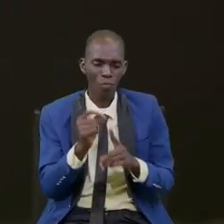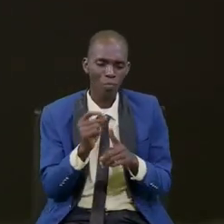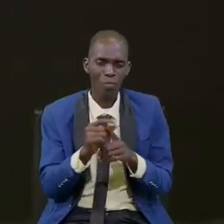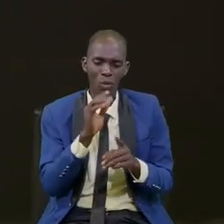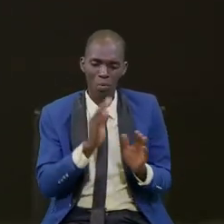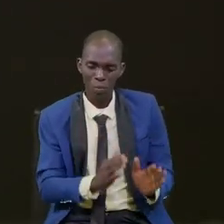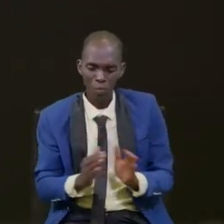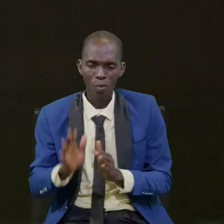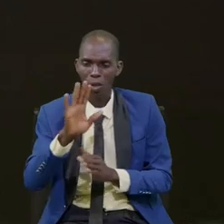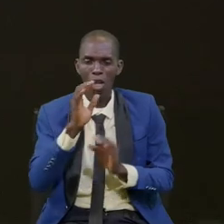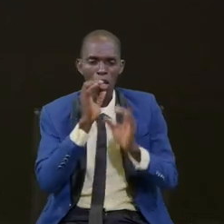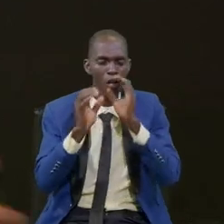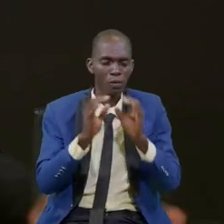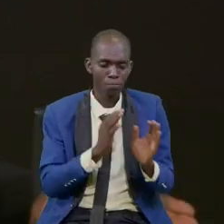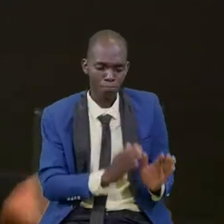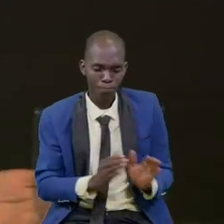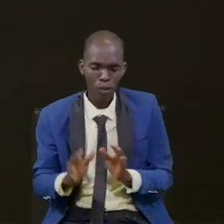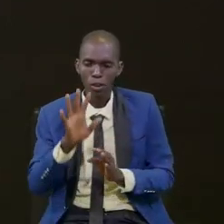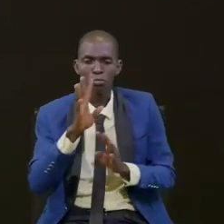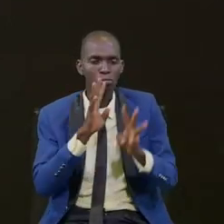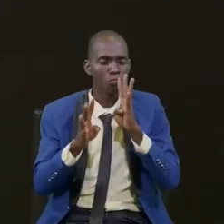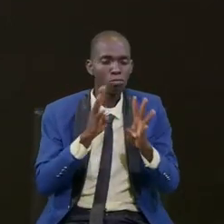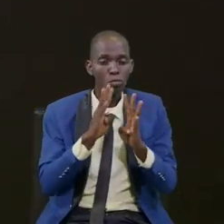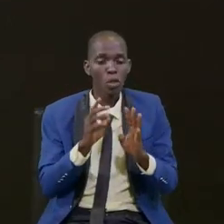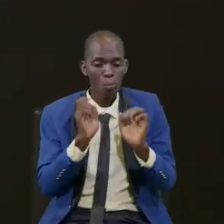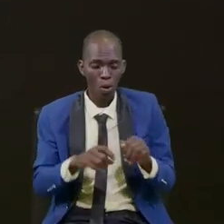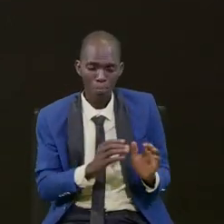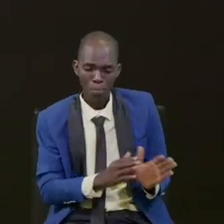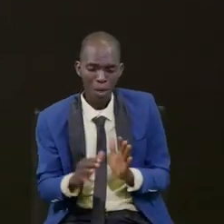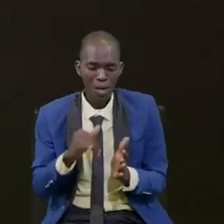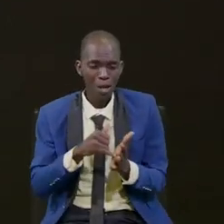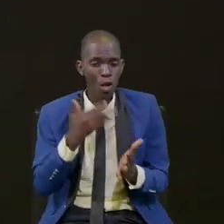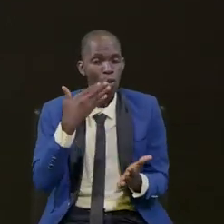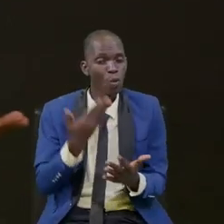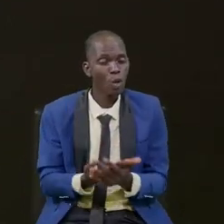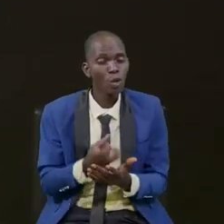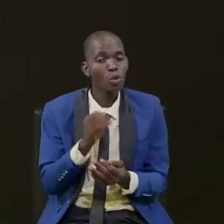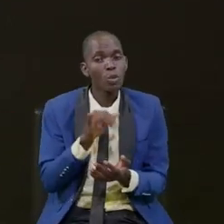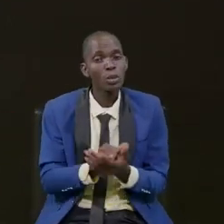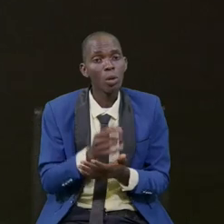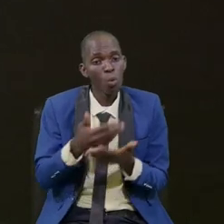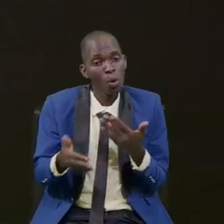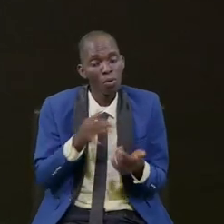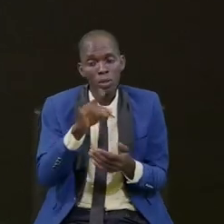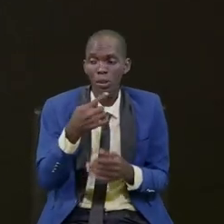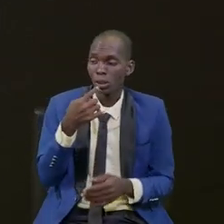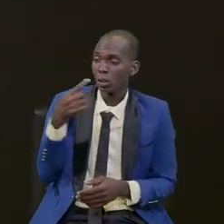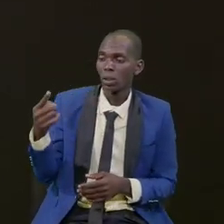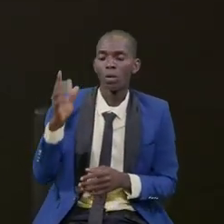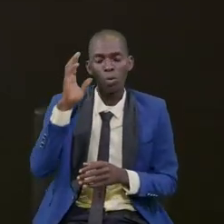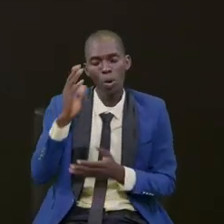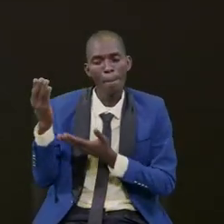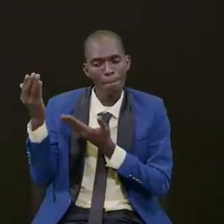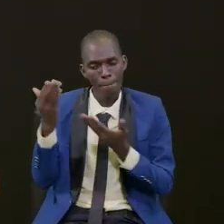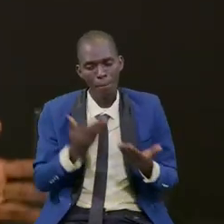votre conversation, vos paroles, les choses que vous dites, afin que cela fasse sortir quelque